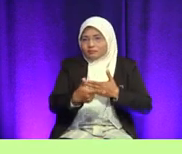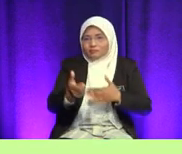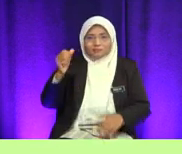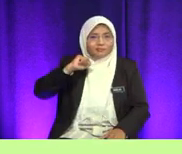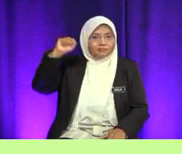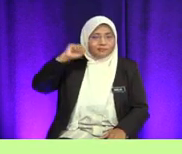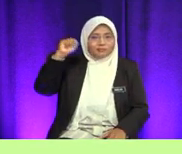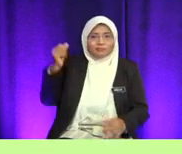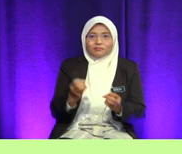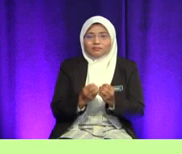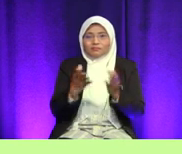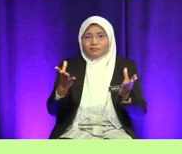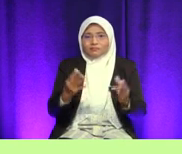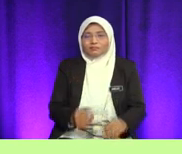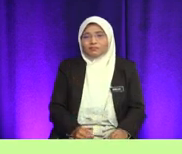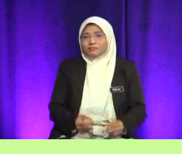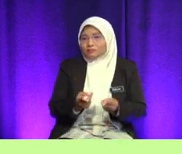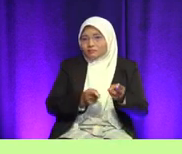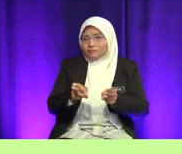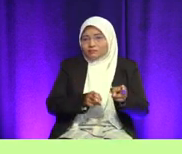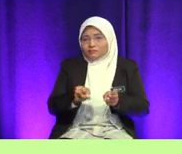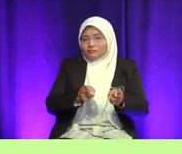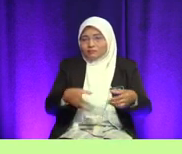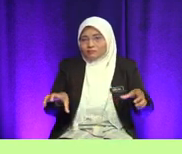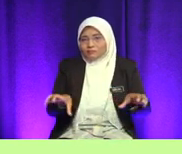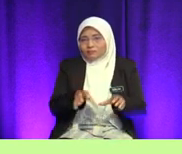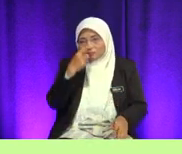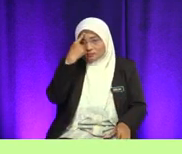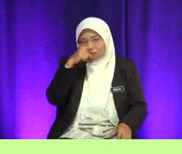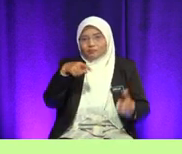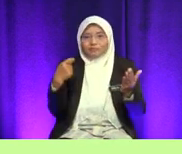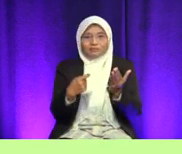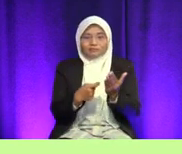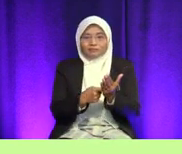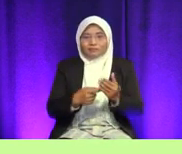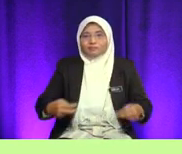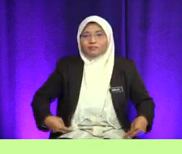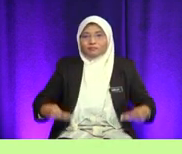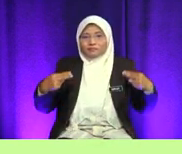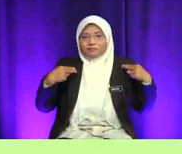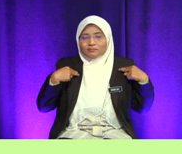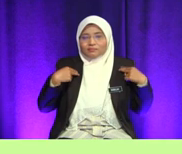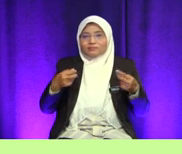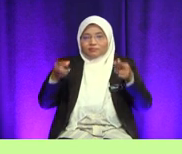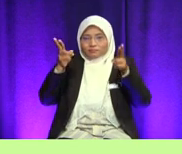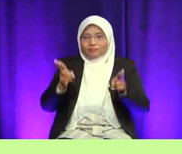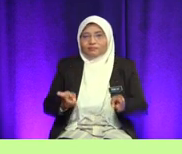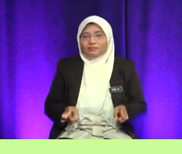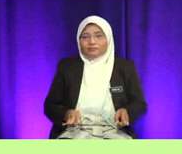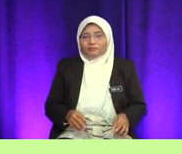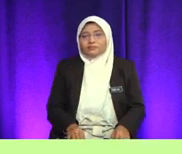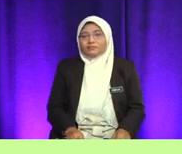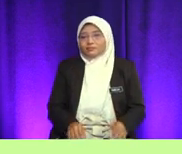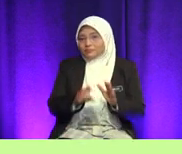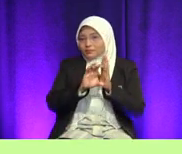kerajaan untuk memajukan dan meningkatkan taraf hidup rakyat jadi pembangunan ekonomi meliputi berbagai bidang